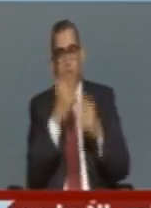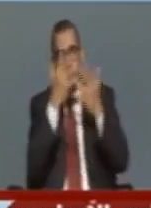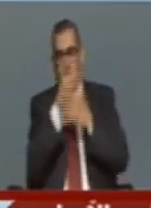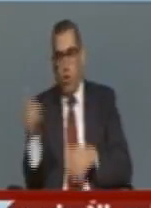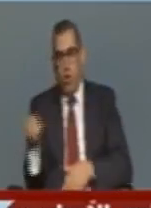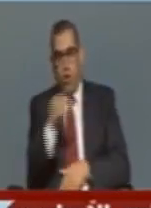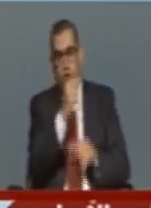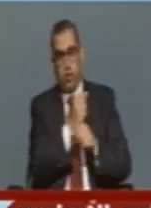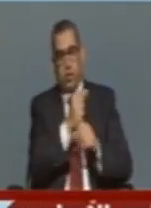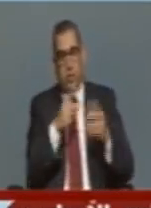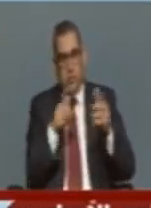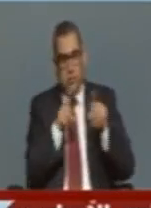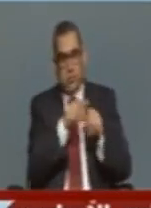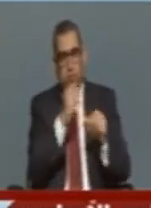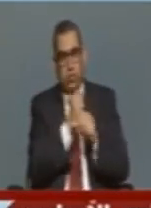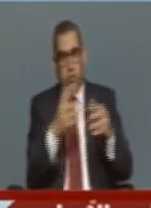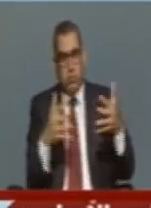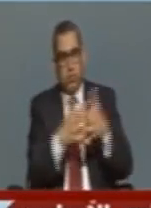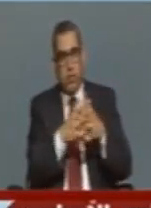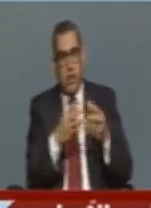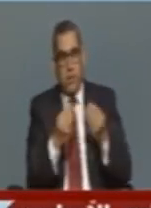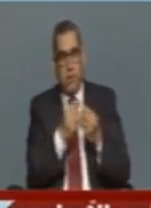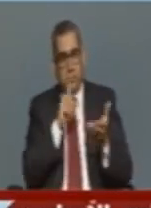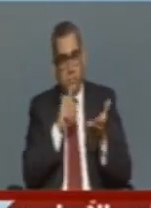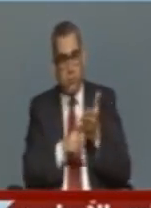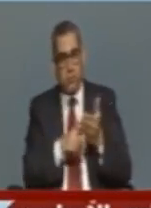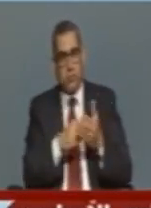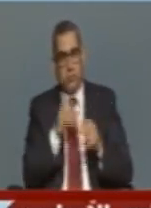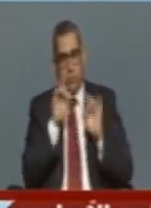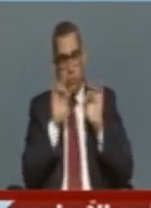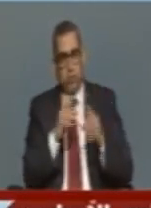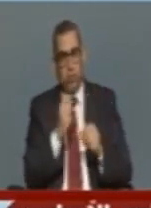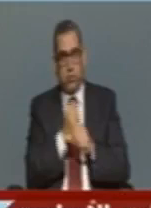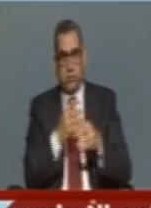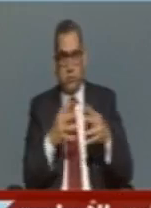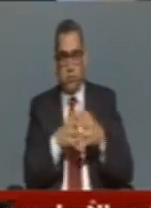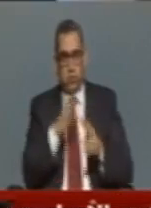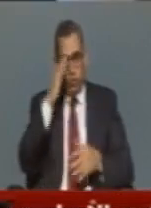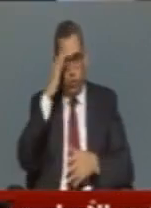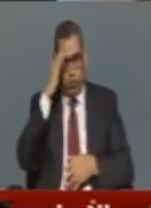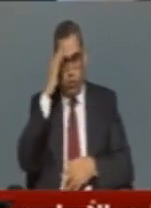فعشان كده شركائنا معنا من القطاع الخاص يعني لهم كل التحيه. الحقيقه